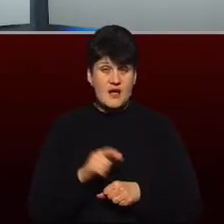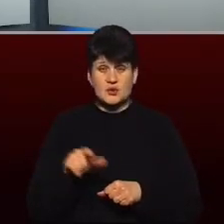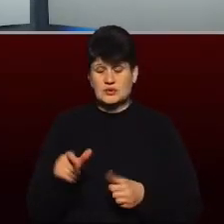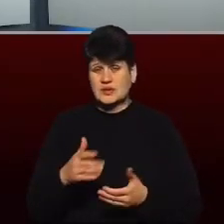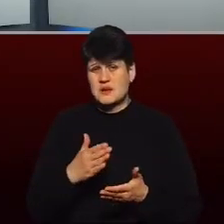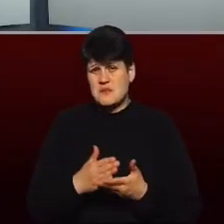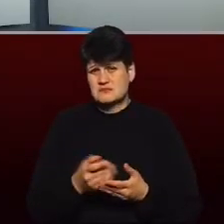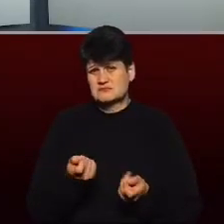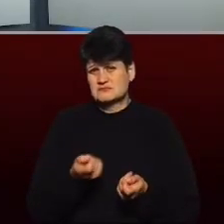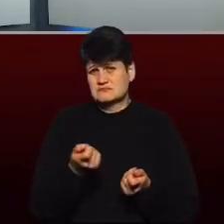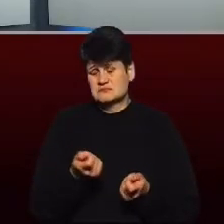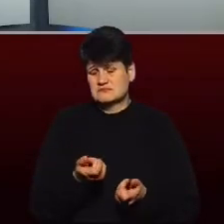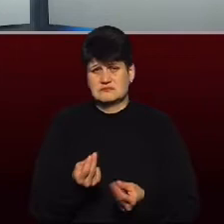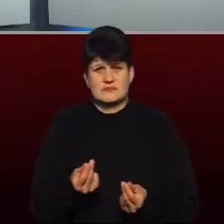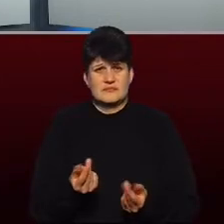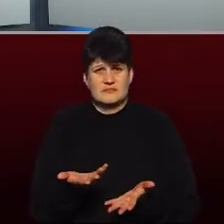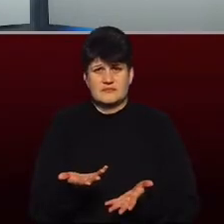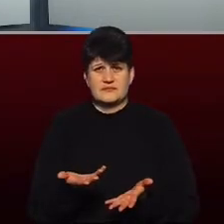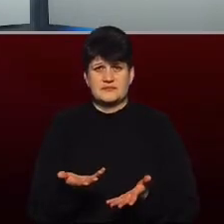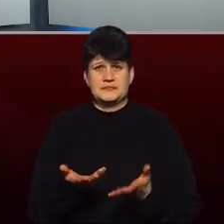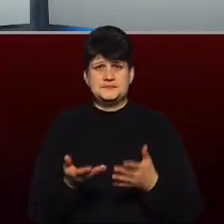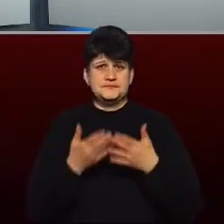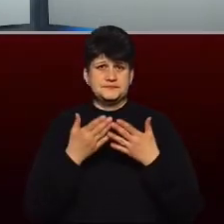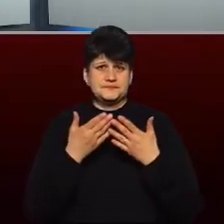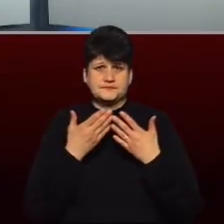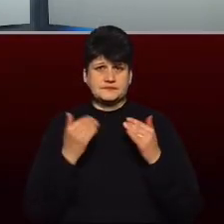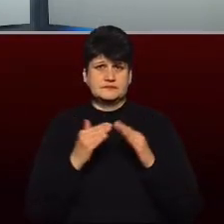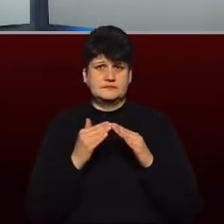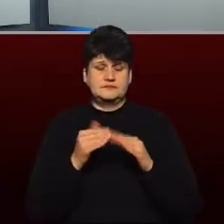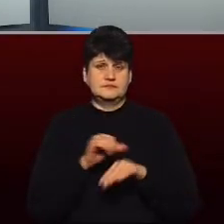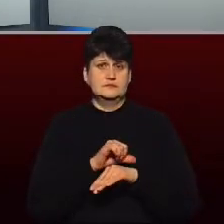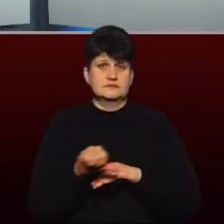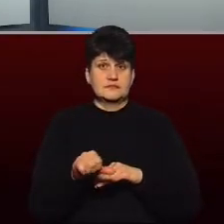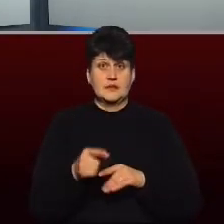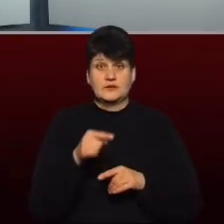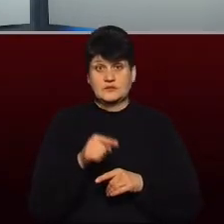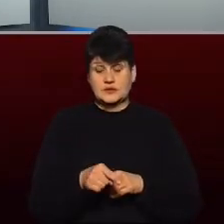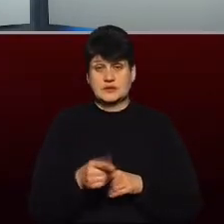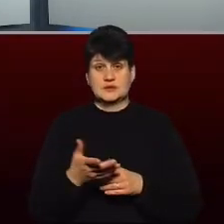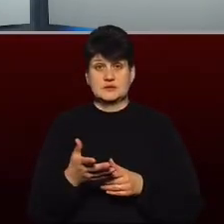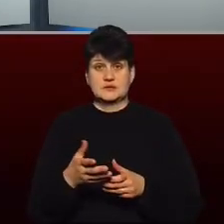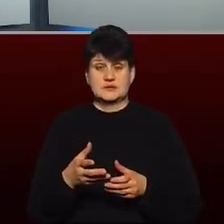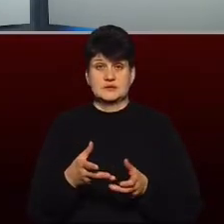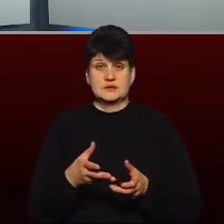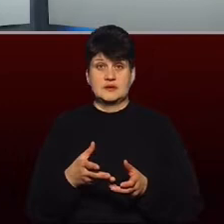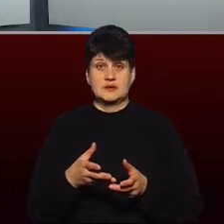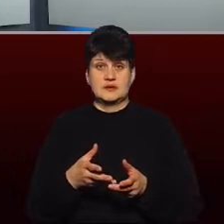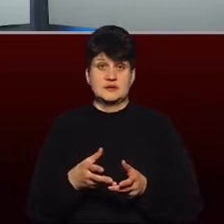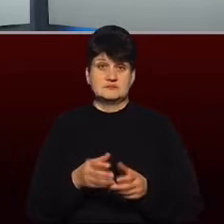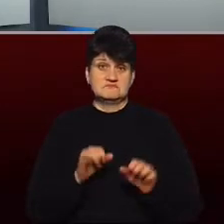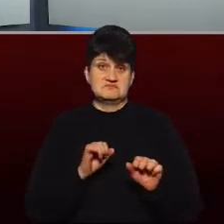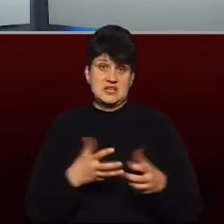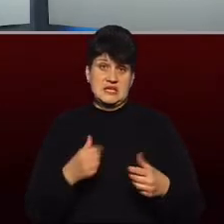низький достаток, не мають нерухомості за кордоном, то вони вдаються до психологічних механізмів захисту. Вони себе